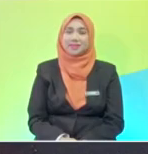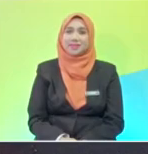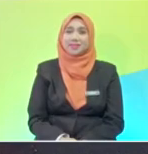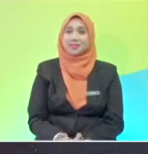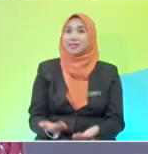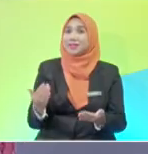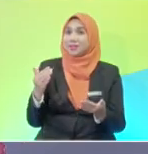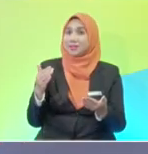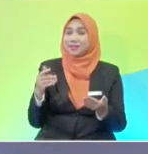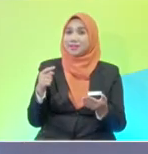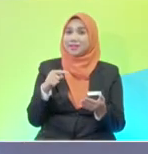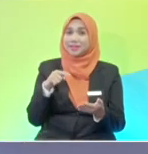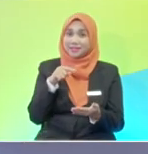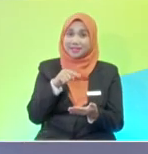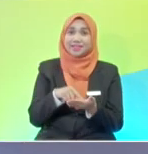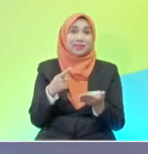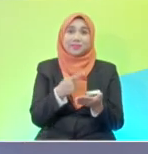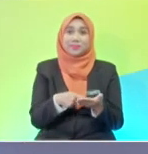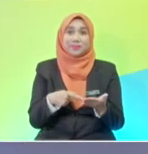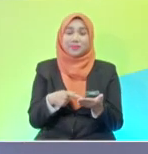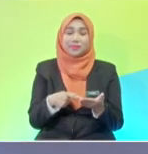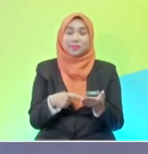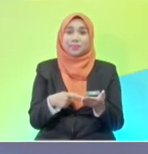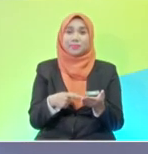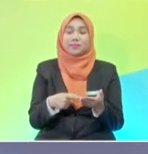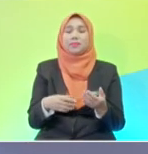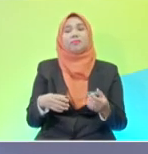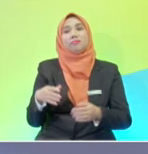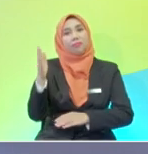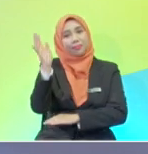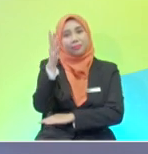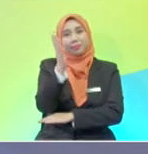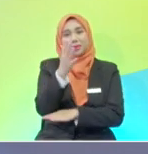proses tumbuh-tumbuhan membuat makanannya sendiri